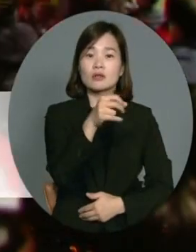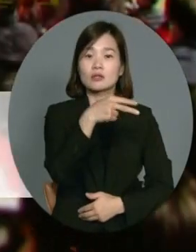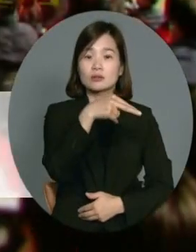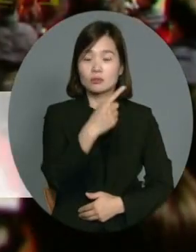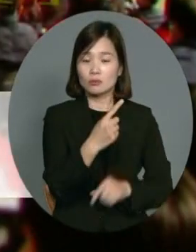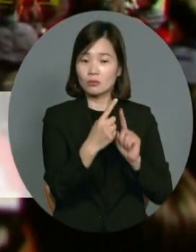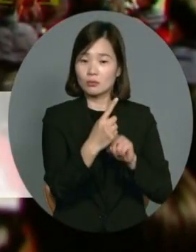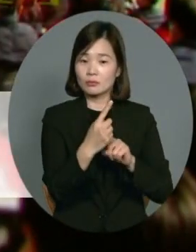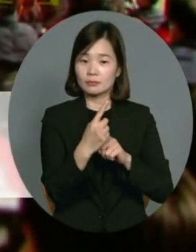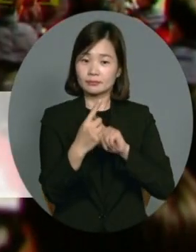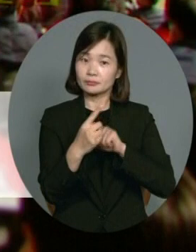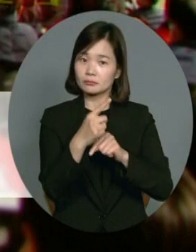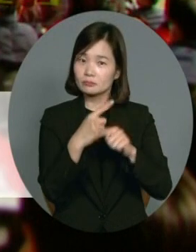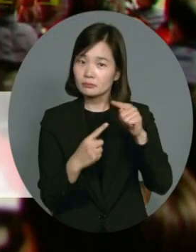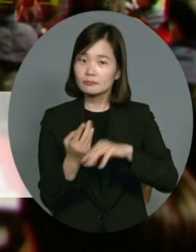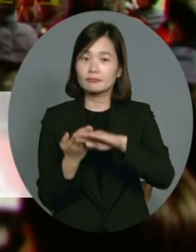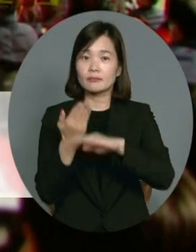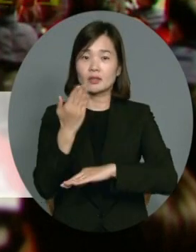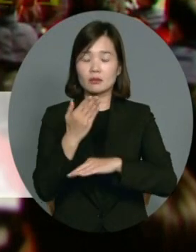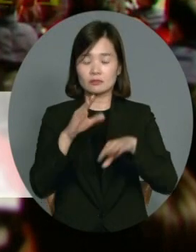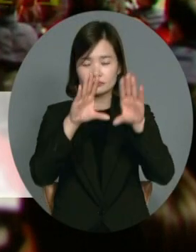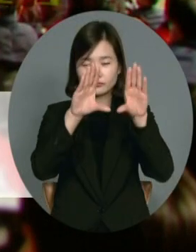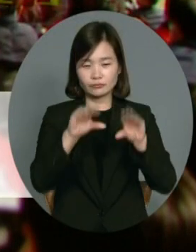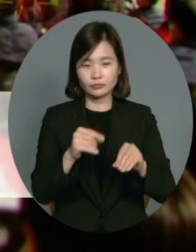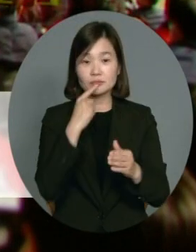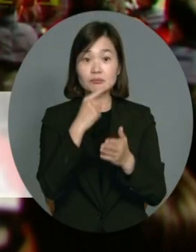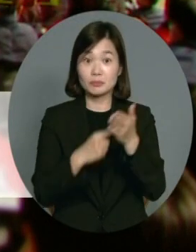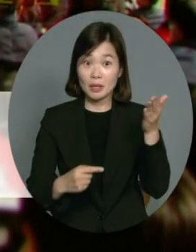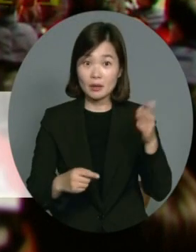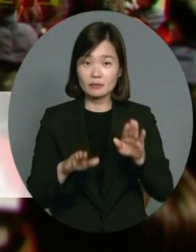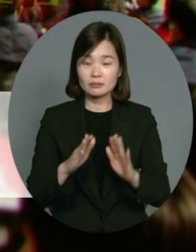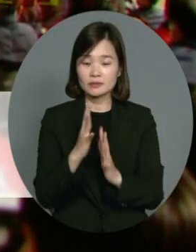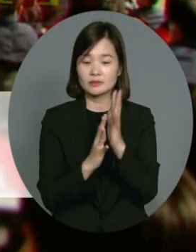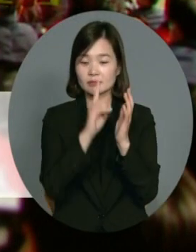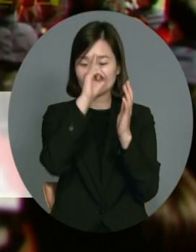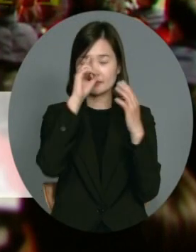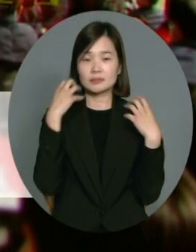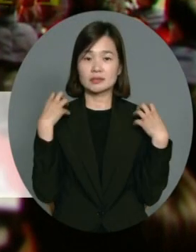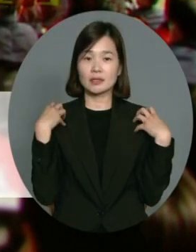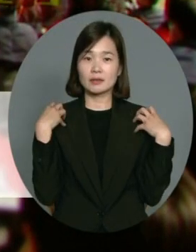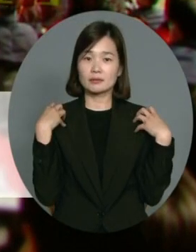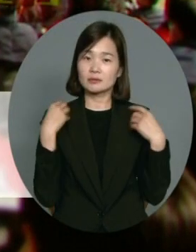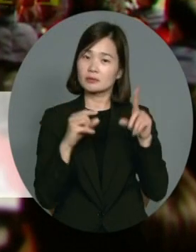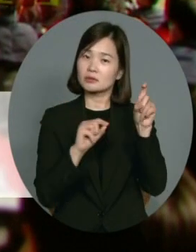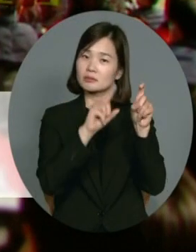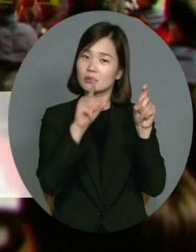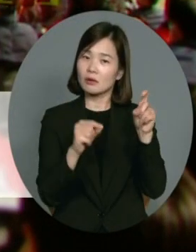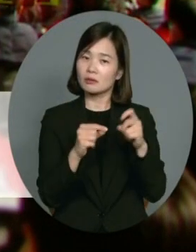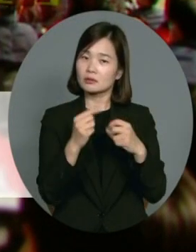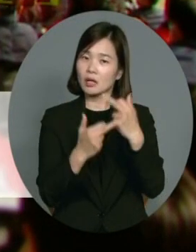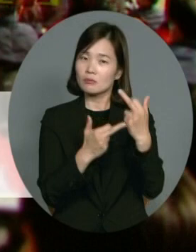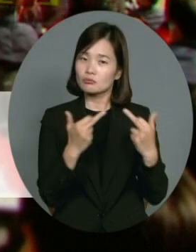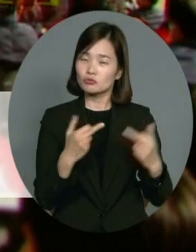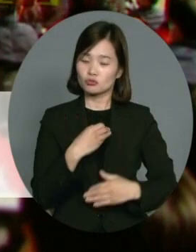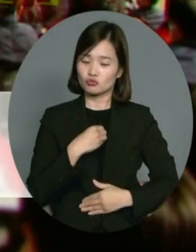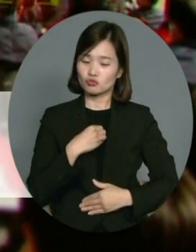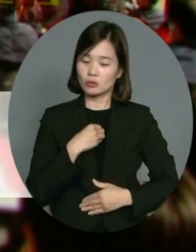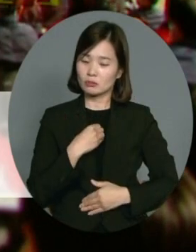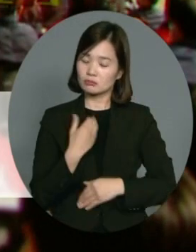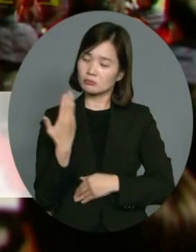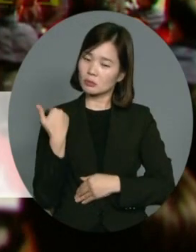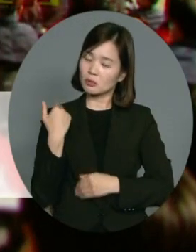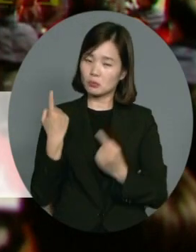산림이 잿더미로 변했습니다. 이런 가운데 최근 산림청은 11월 산불 발생 위험이 평년보다 매우